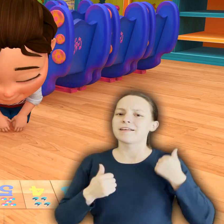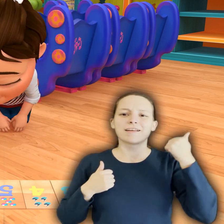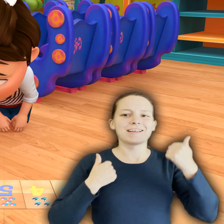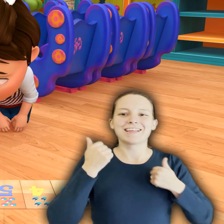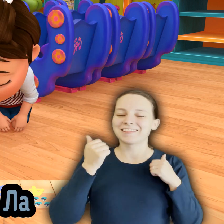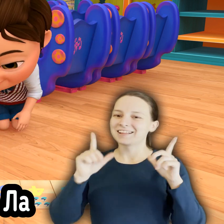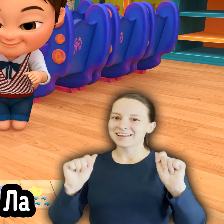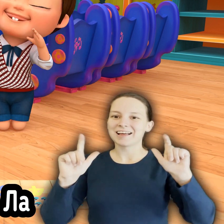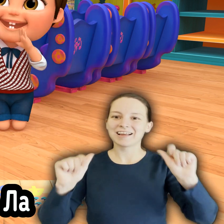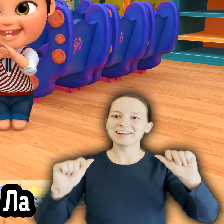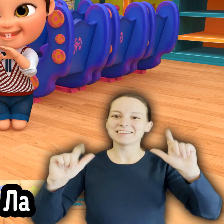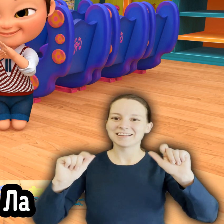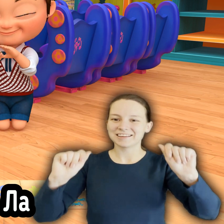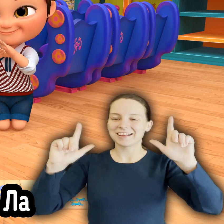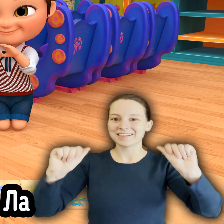преодолей.